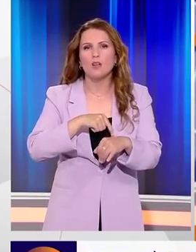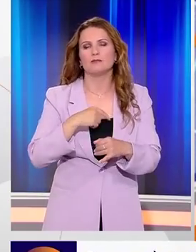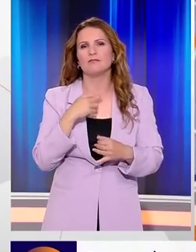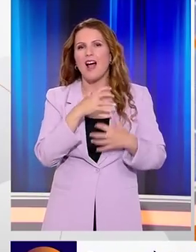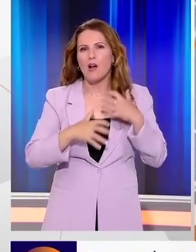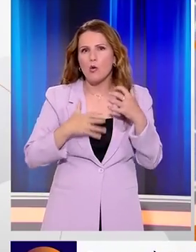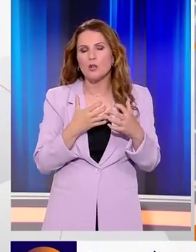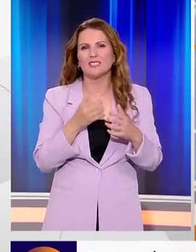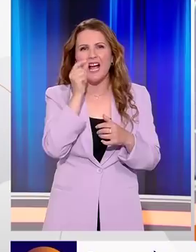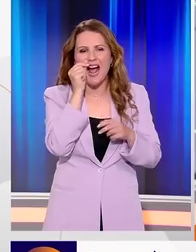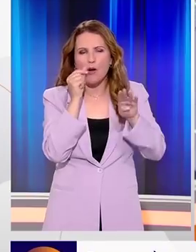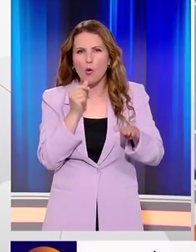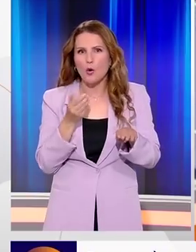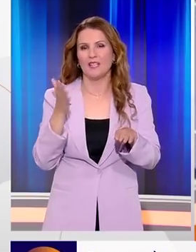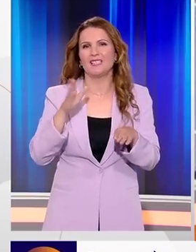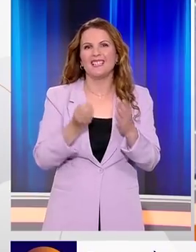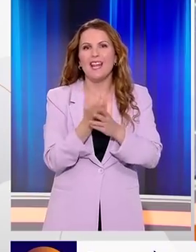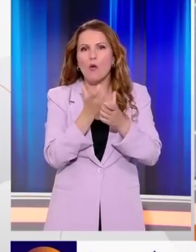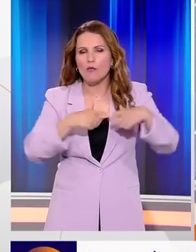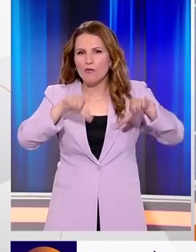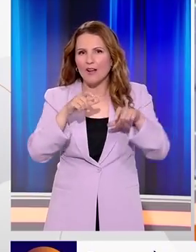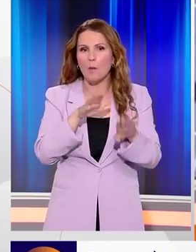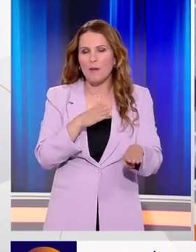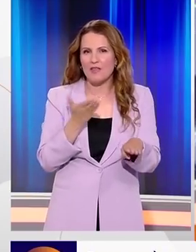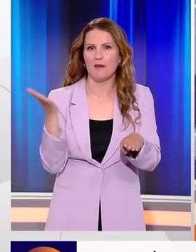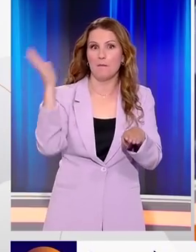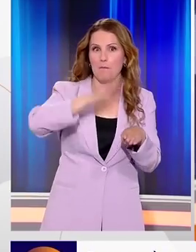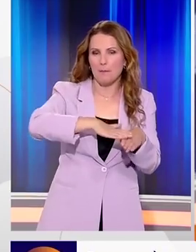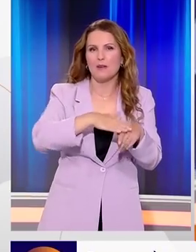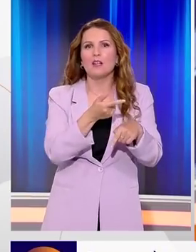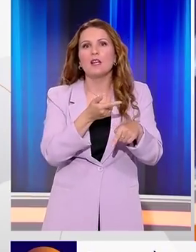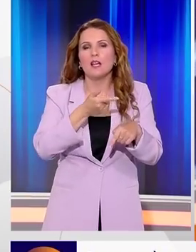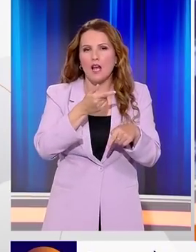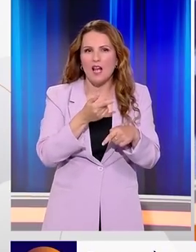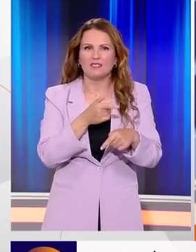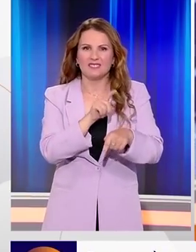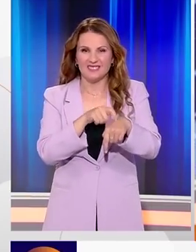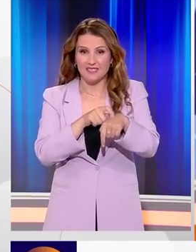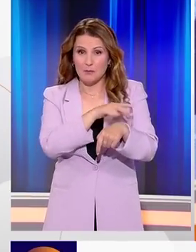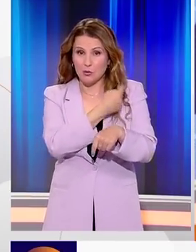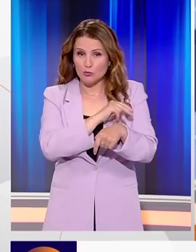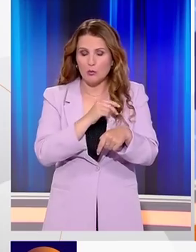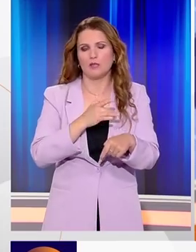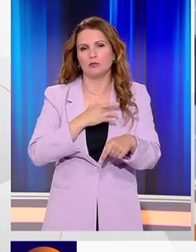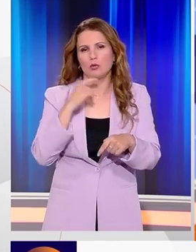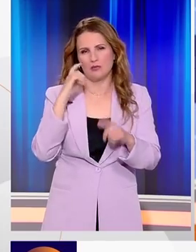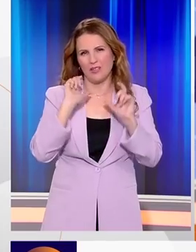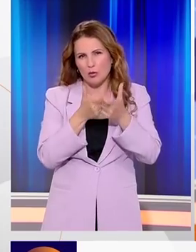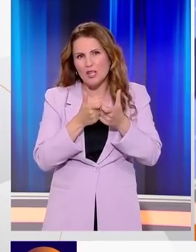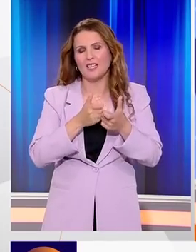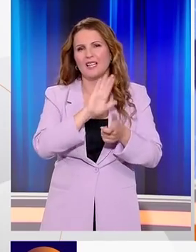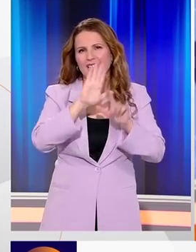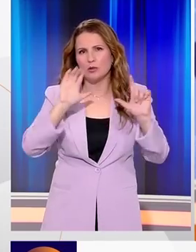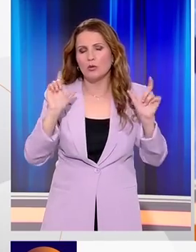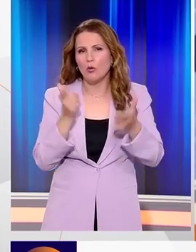που καταπλακώθηκε από γκαραζόπορτα στο Νεοφάλιρο και δίνει μάχη για τη ζωή του στην εντατική του Πέδων Αγία Σοφία. Σοκαρισμένοι γονείς, η οικογένεια αλλά